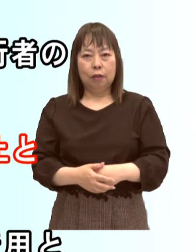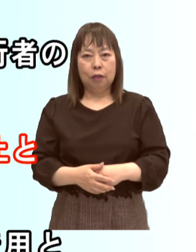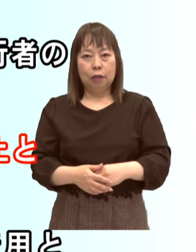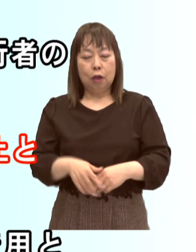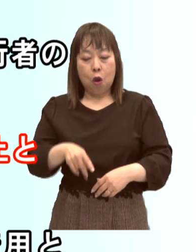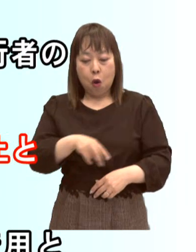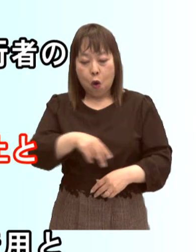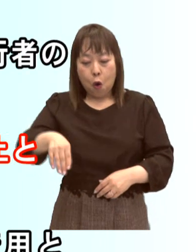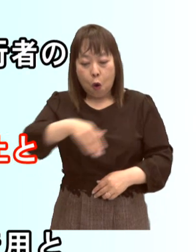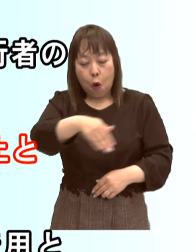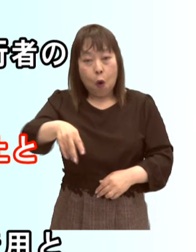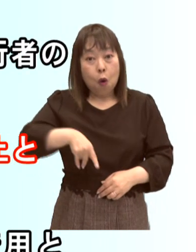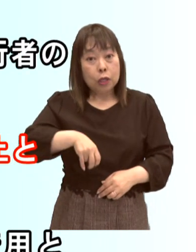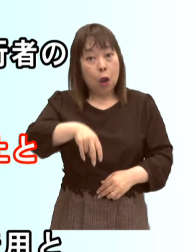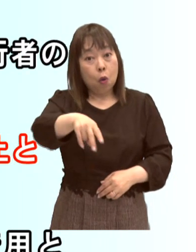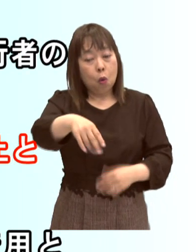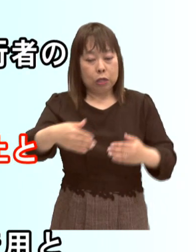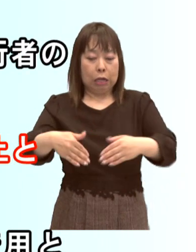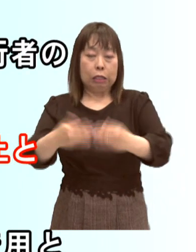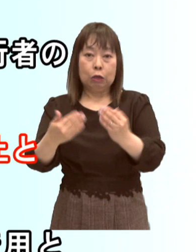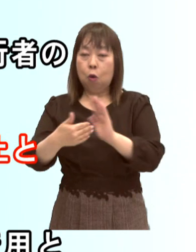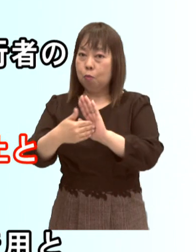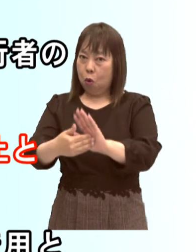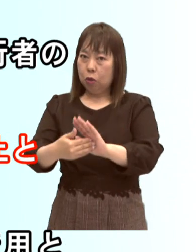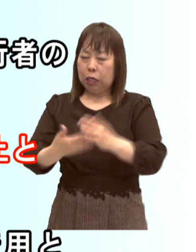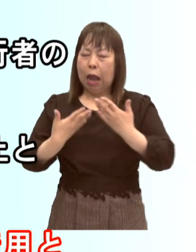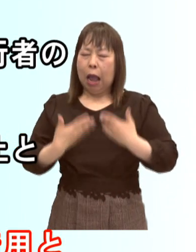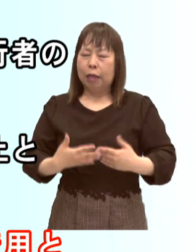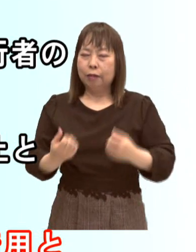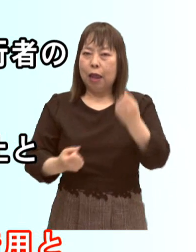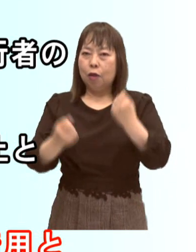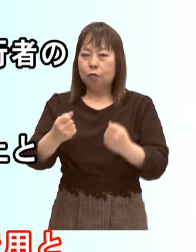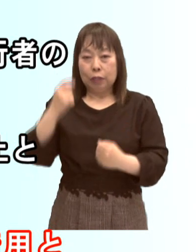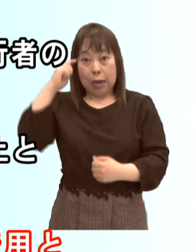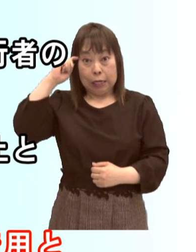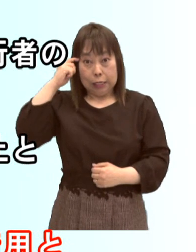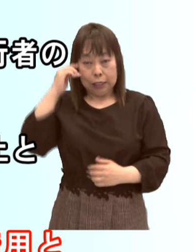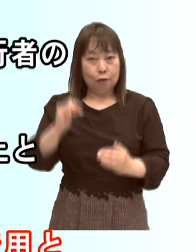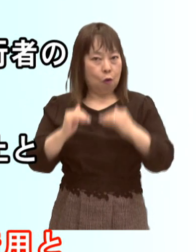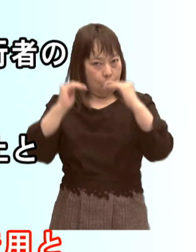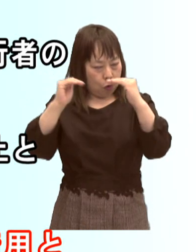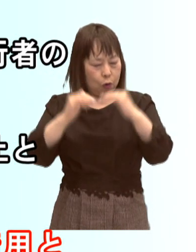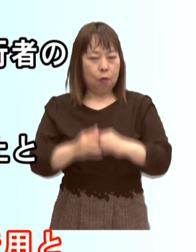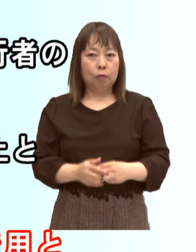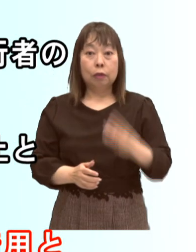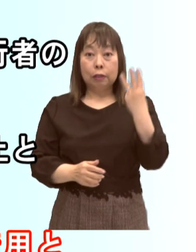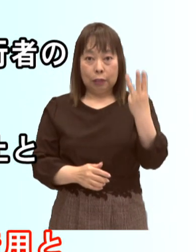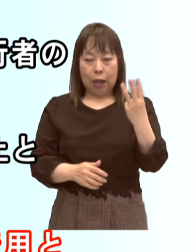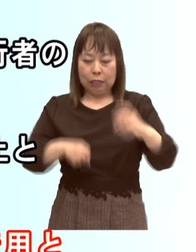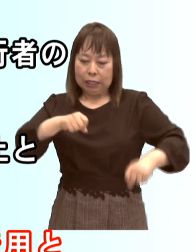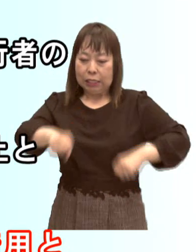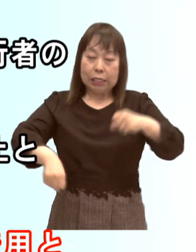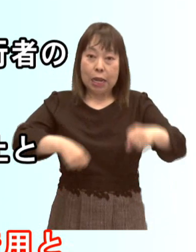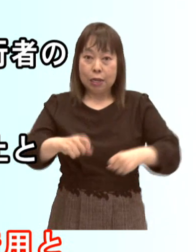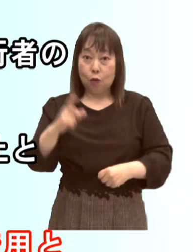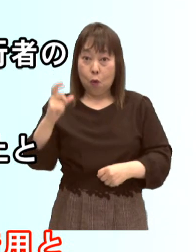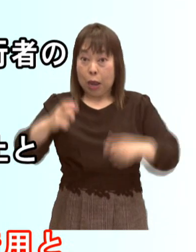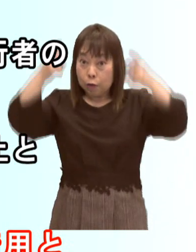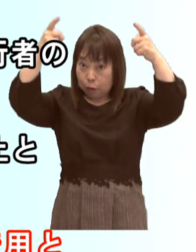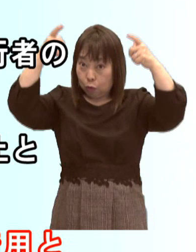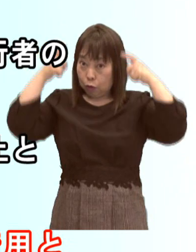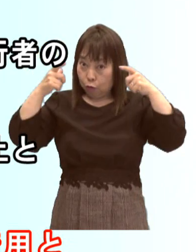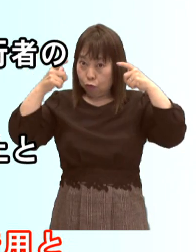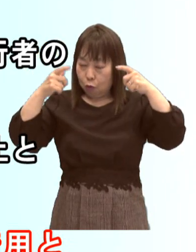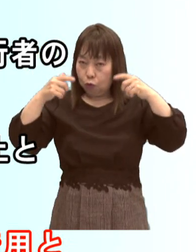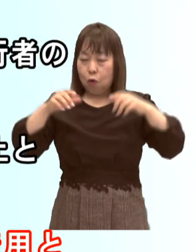故等の防止と安全運転意識の向上、3、自転車のヘルメット着用と交通ル